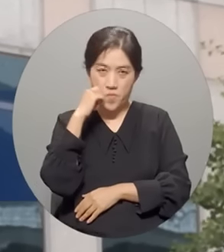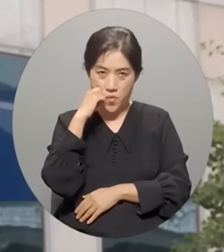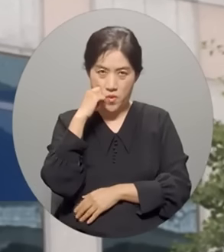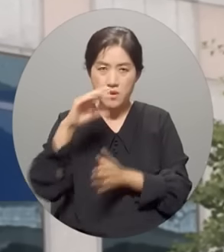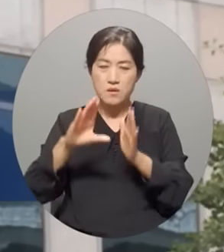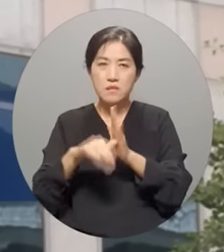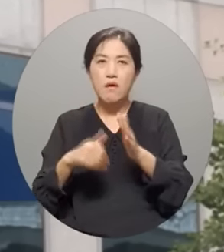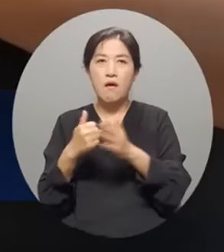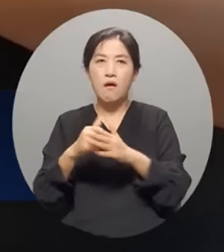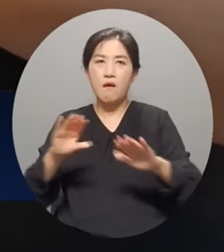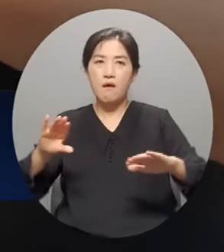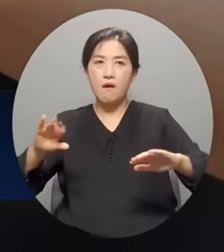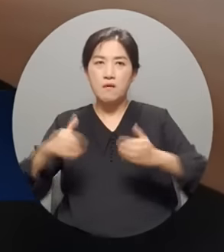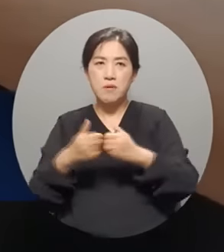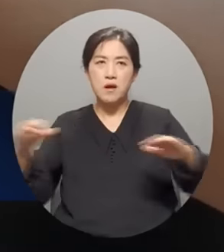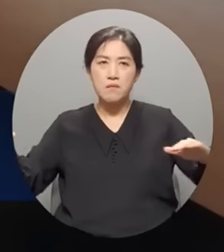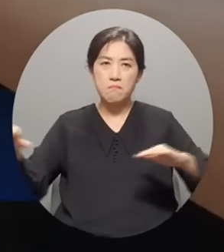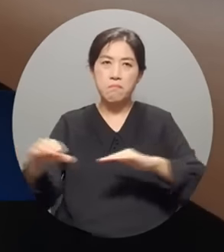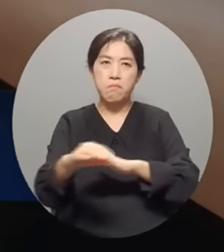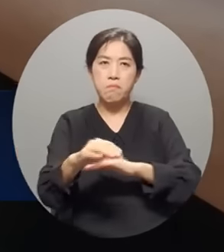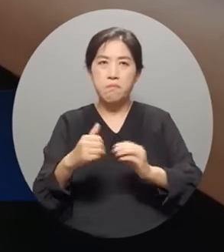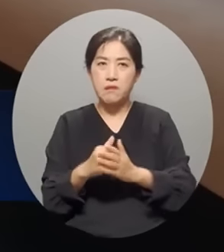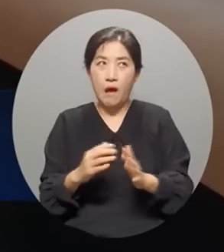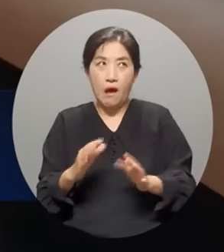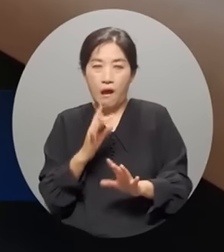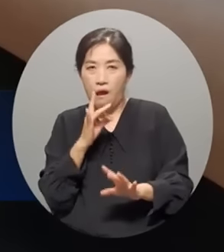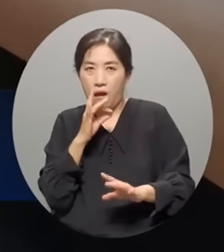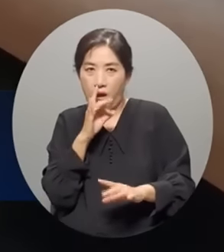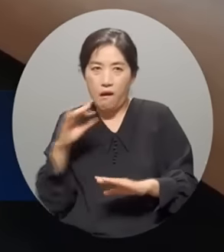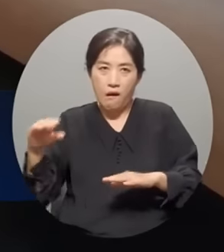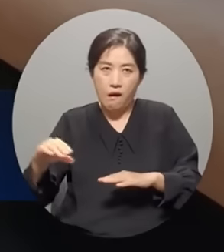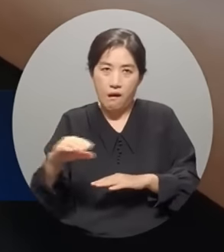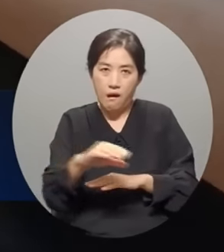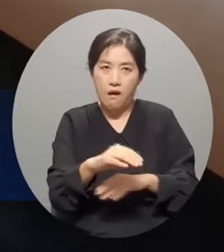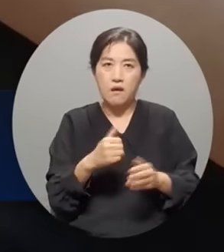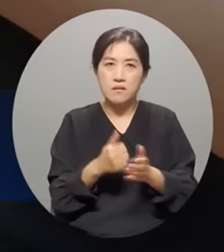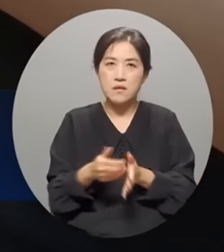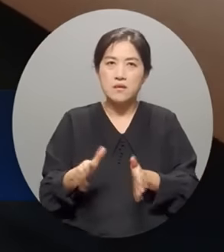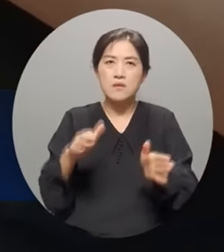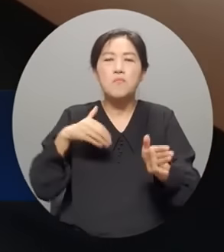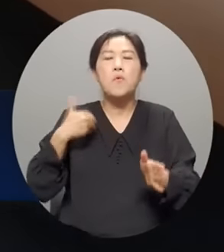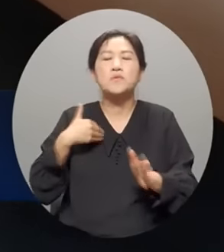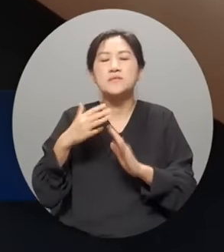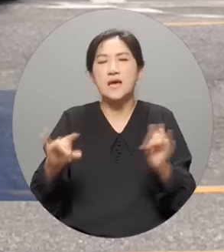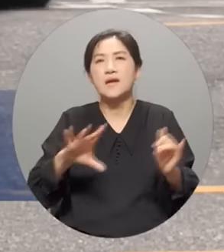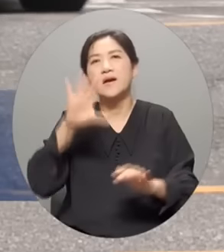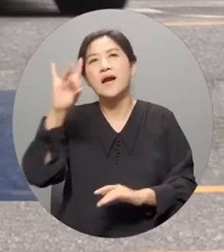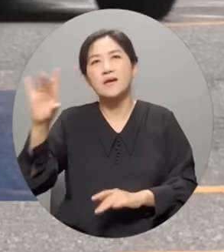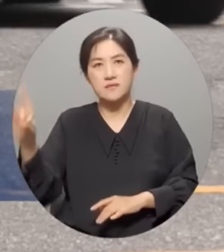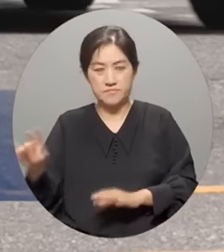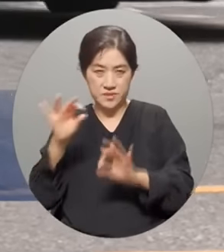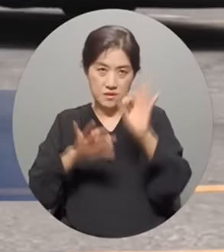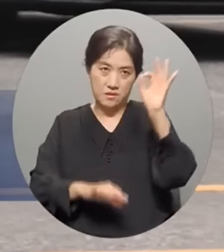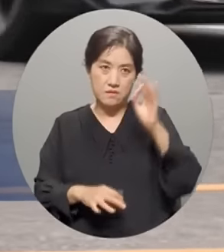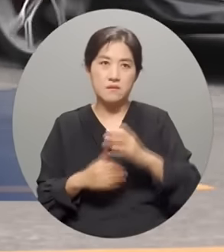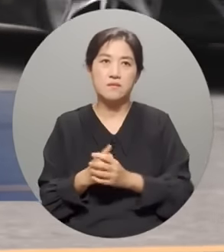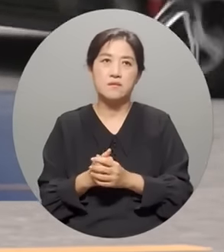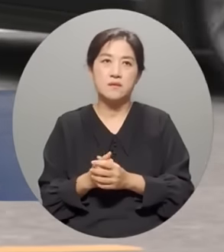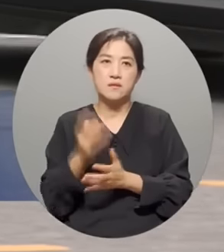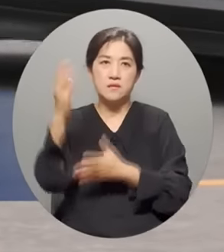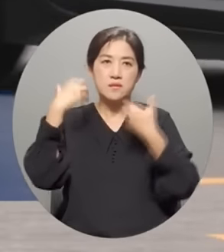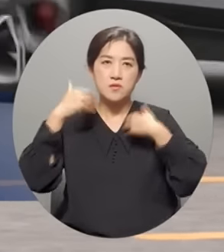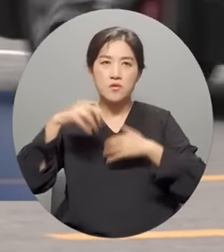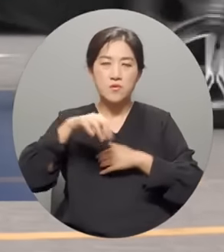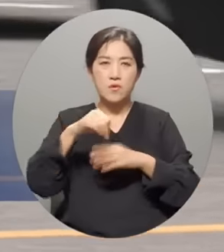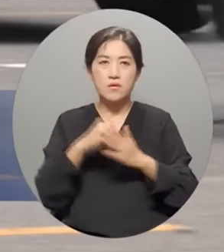차량을 가는 건데 한두 번 봤다고. 정말 길 모르는 분들이 그런 거지. 시청 주변에는 일반